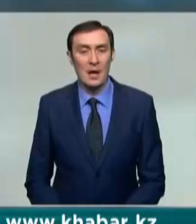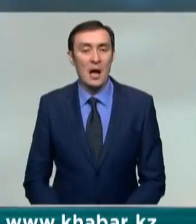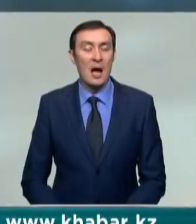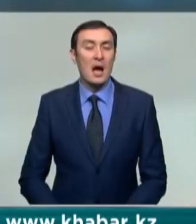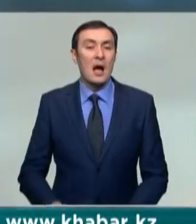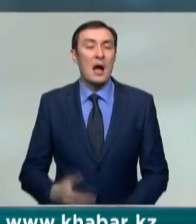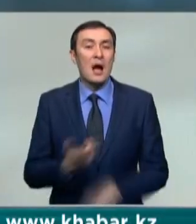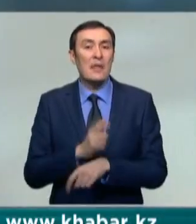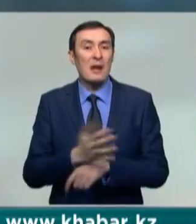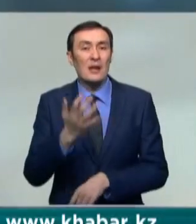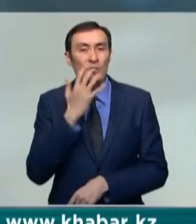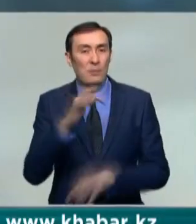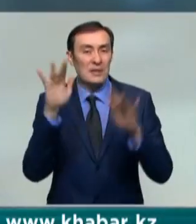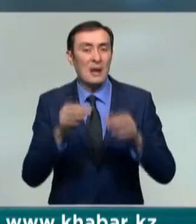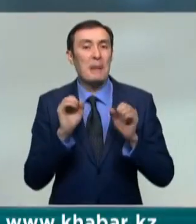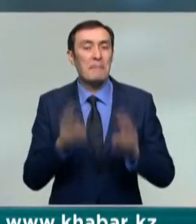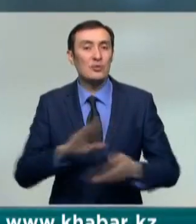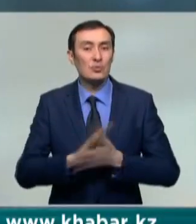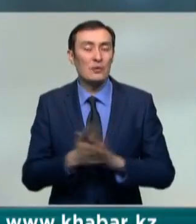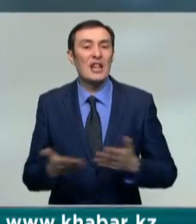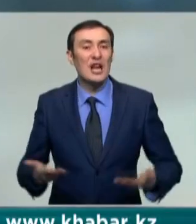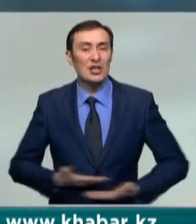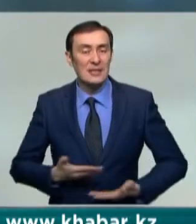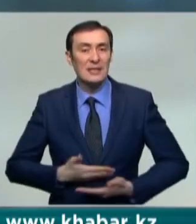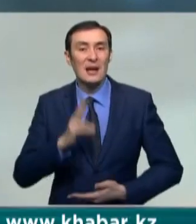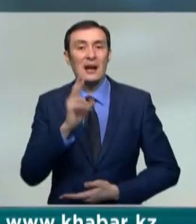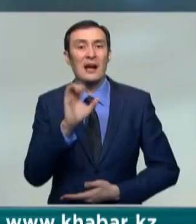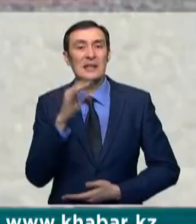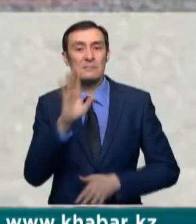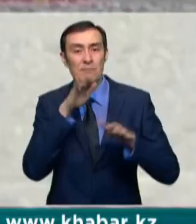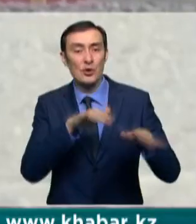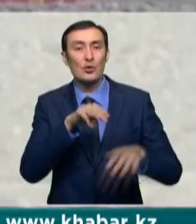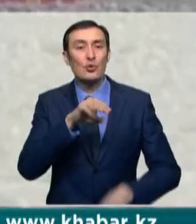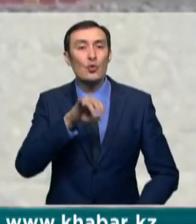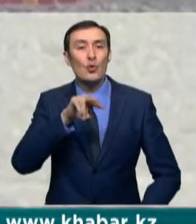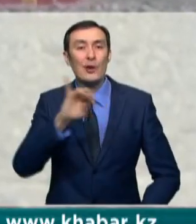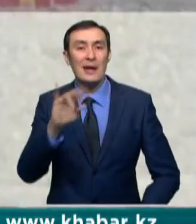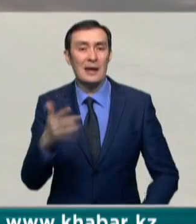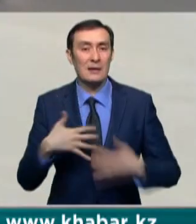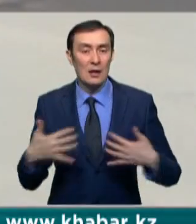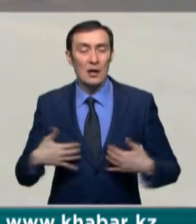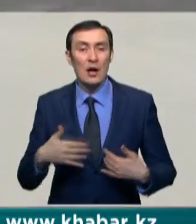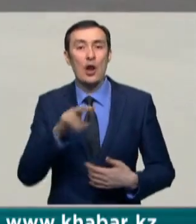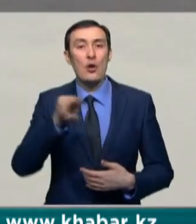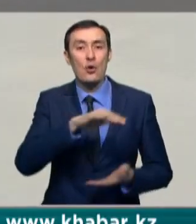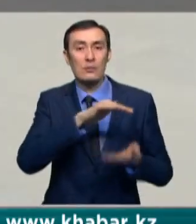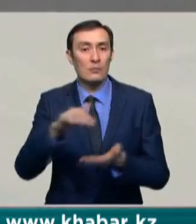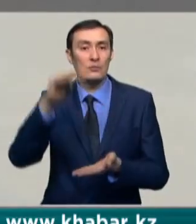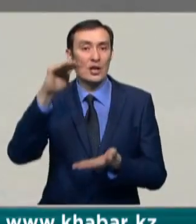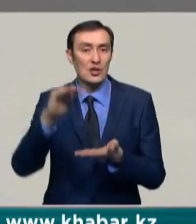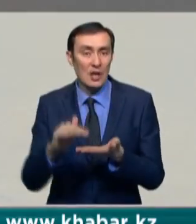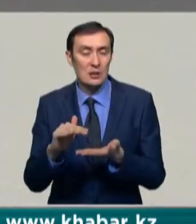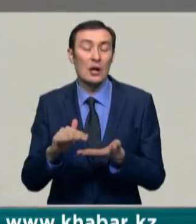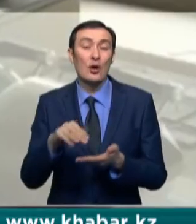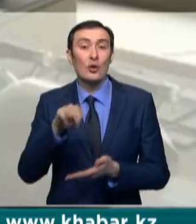Аномально теплая зима создает опасные условия для жизни каспийских тюленей. Сокращается ледовый покров моря. Если его не будет,